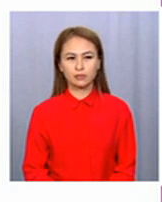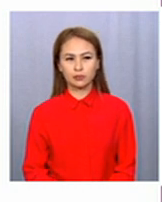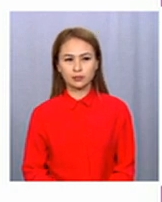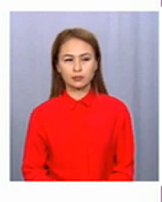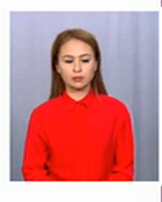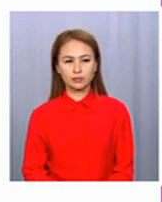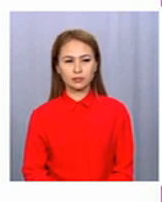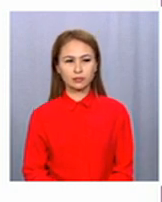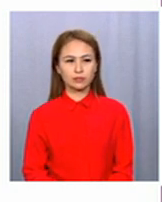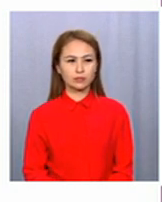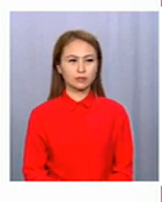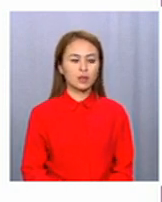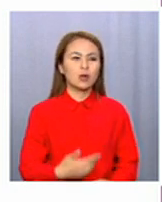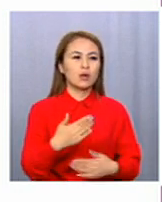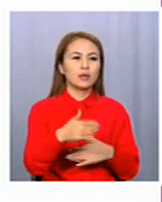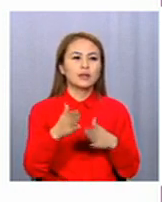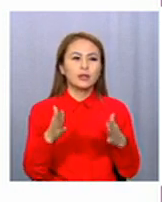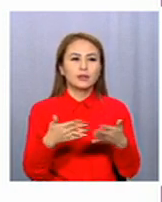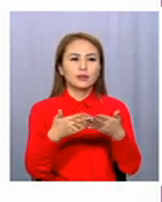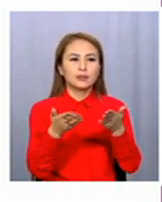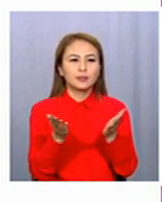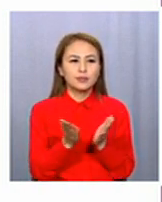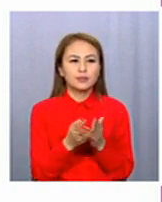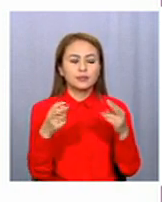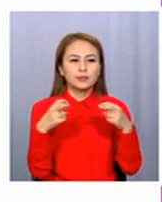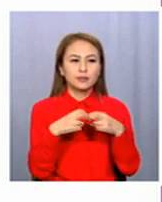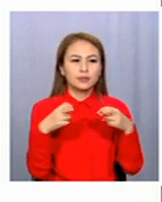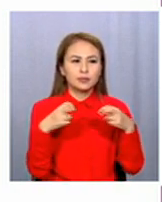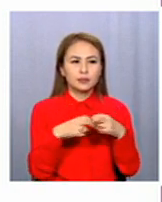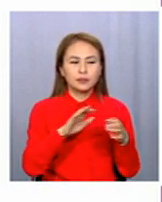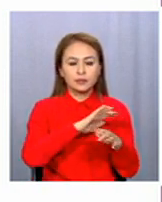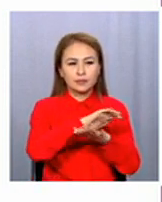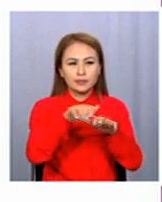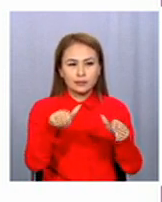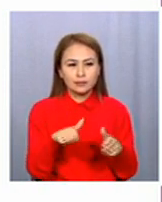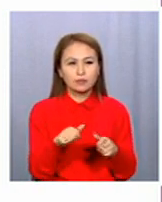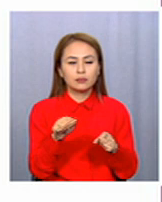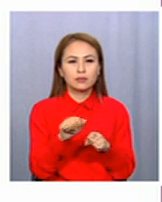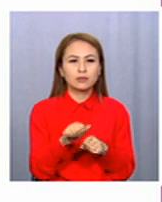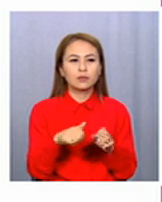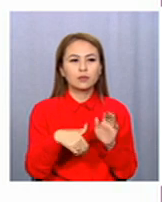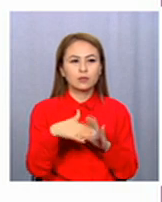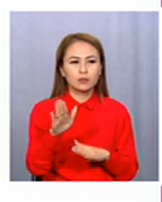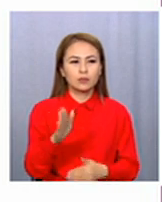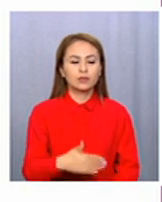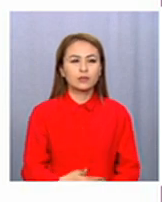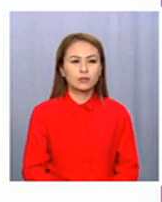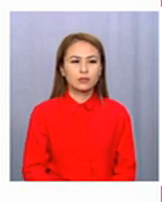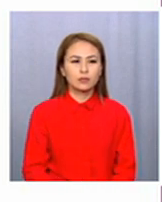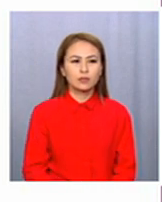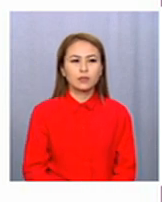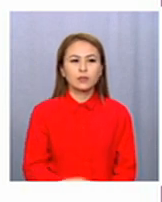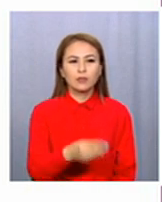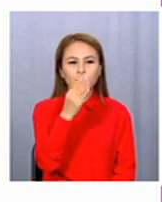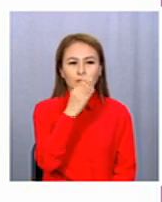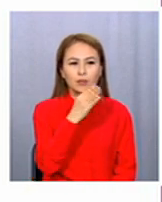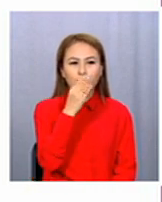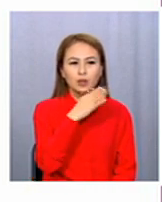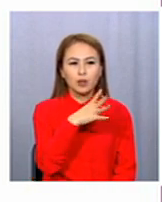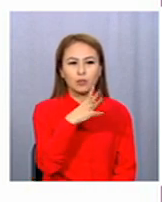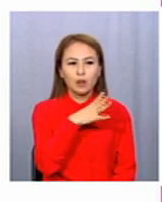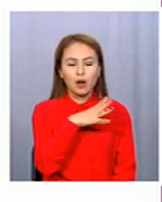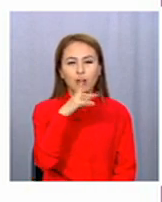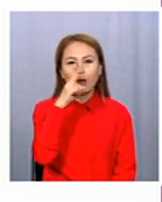Я, балалар, қораптағы ыдыстарды резенкелі бекіткіштерге салған дұрыс екен. Тамақты аузыңды